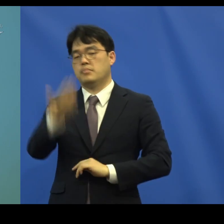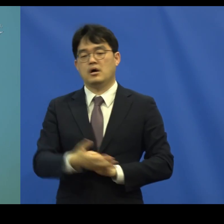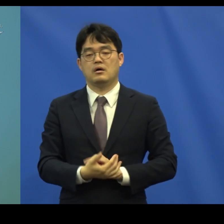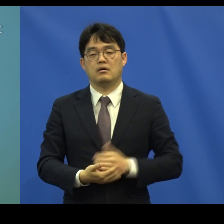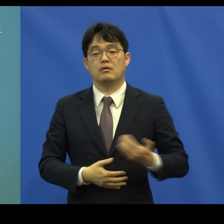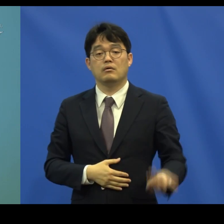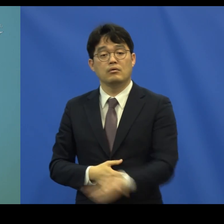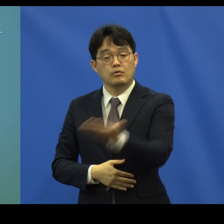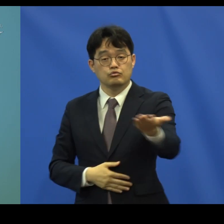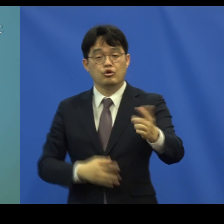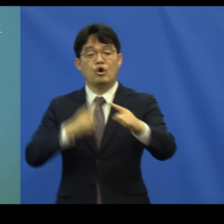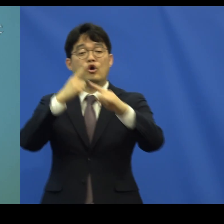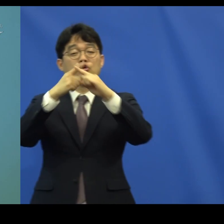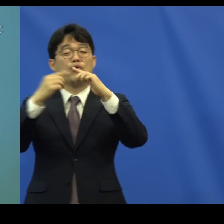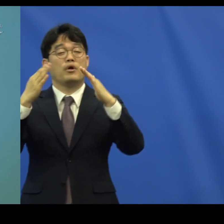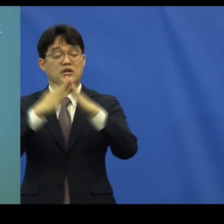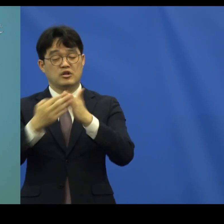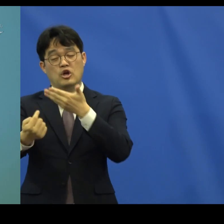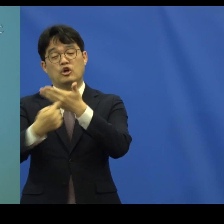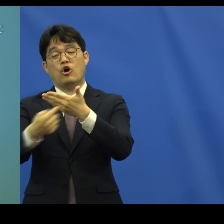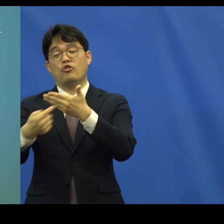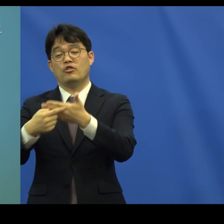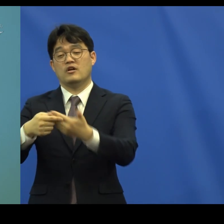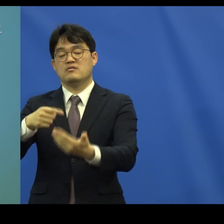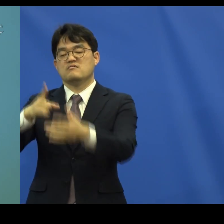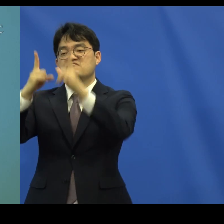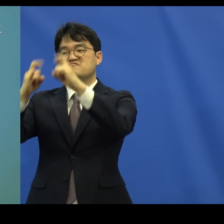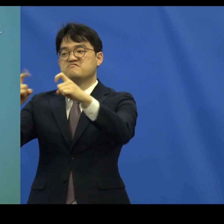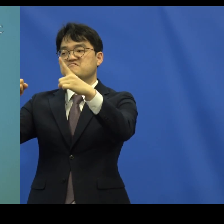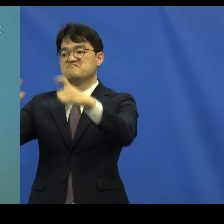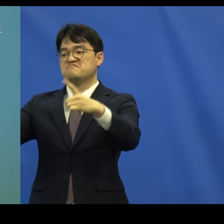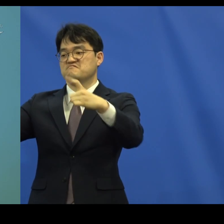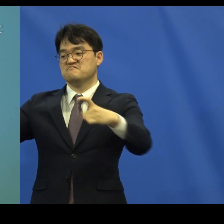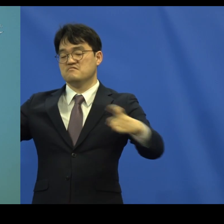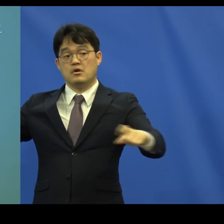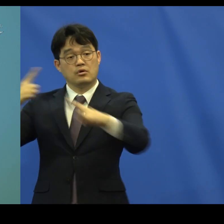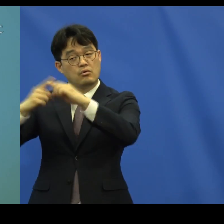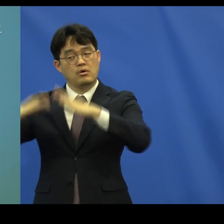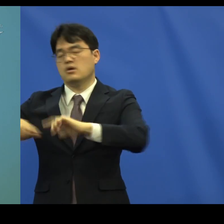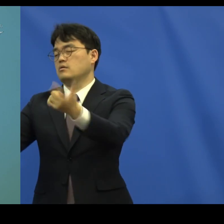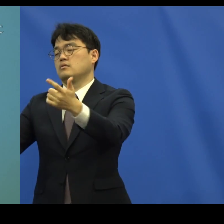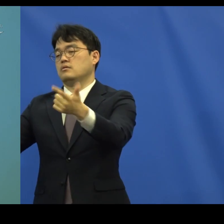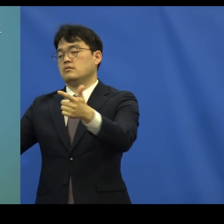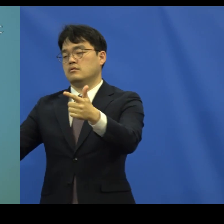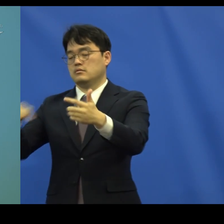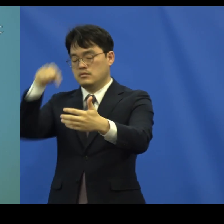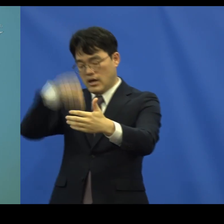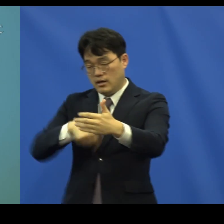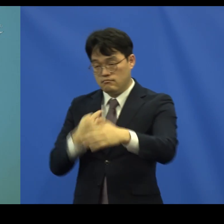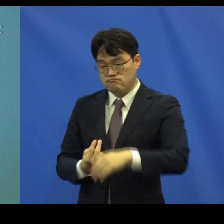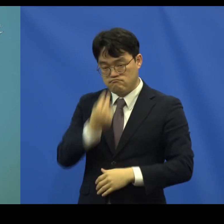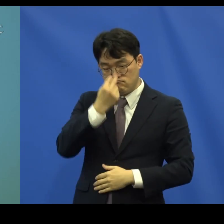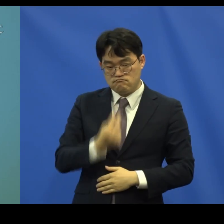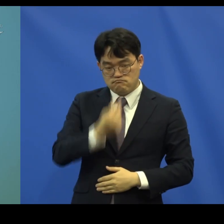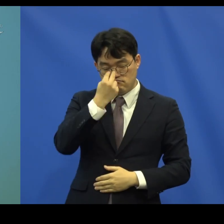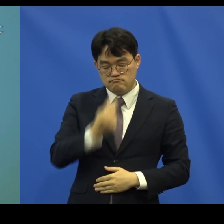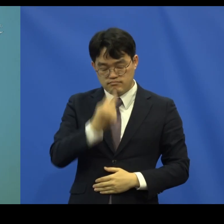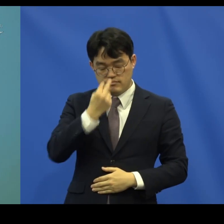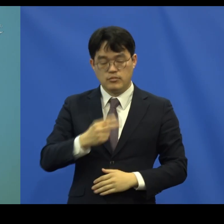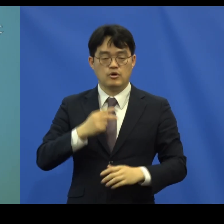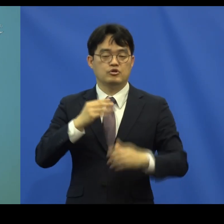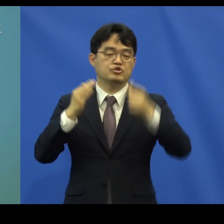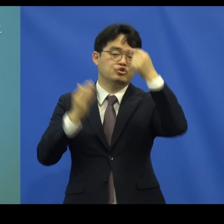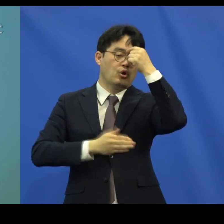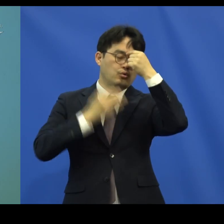사람이에요. 살아있는 신자가 모인 공동체. 뭐 지붕이 없어도 괜찮아요.